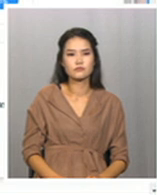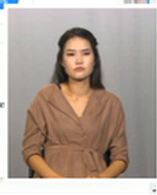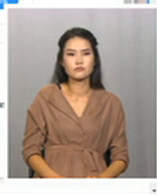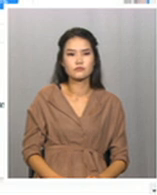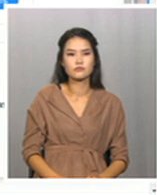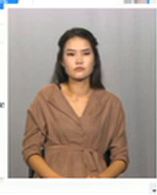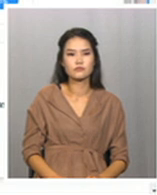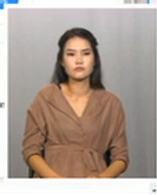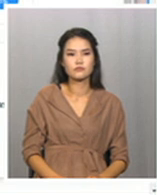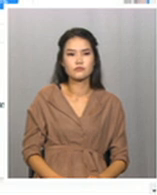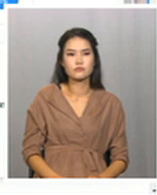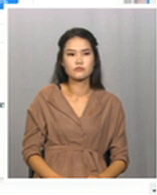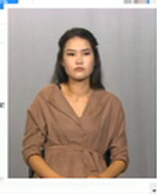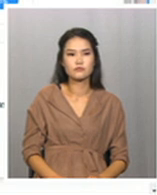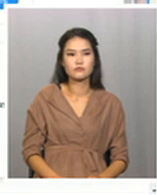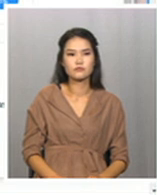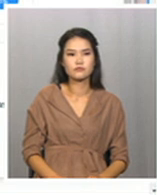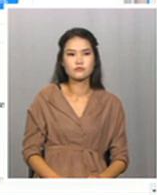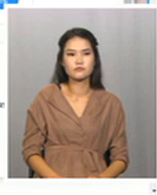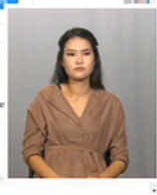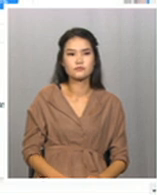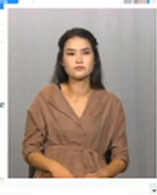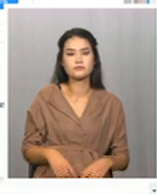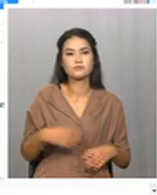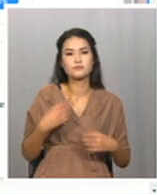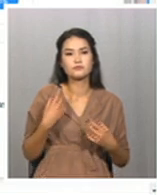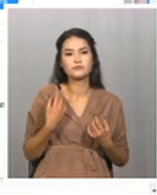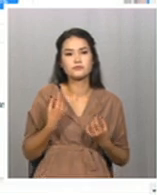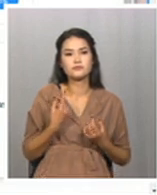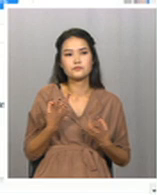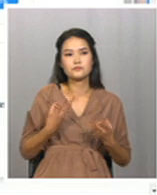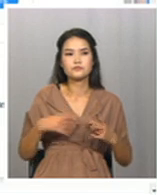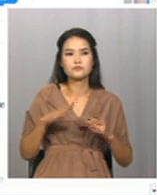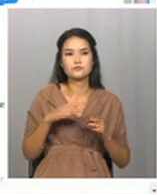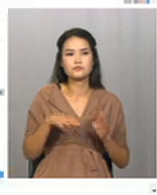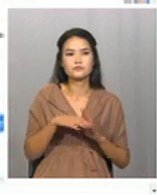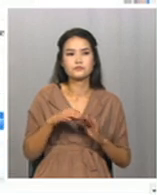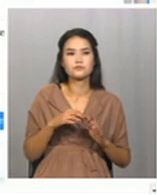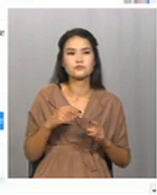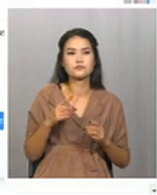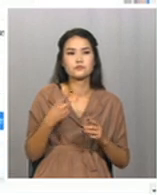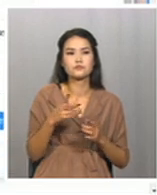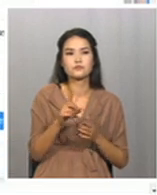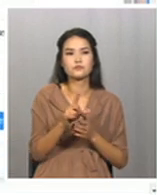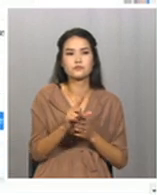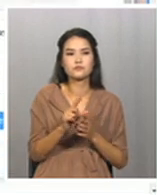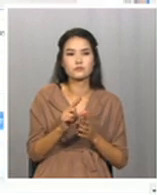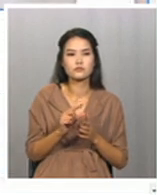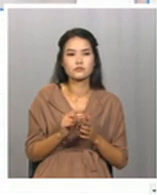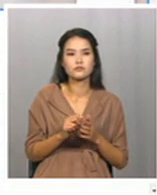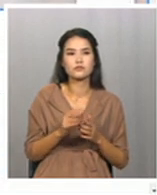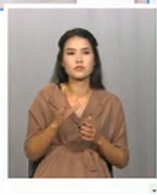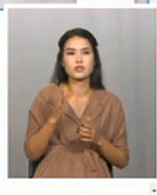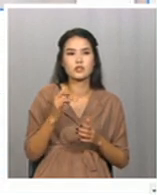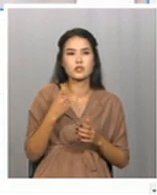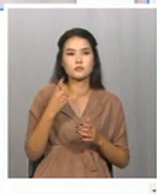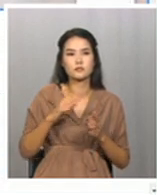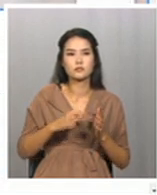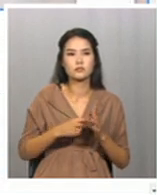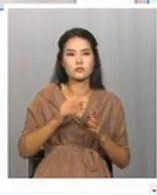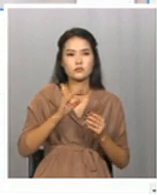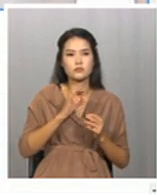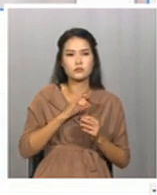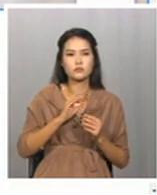Қажетті қосымшаны таңдап, қосу батырмасын бассақ, ол жүктеліп біздің сайтымыздың бір бөлігіне